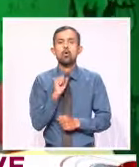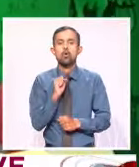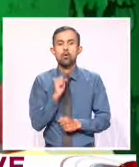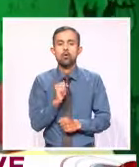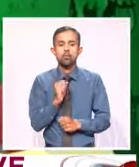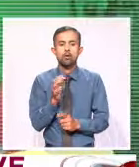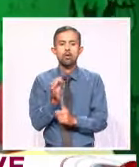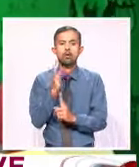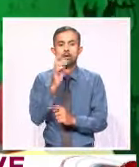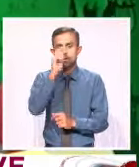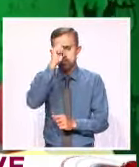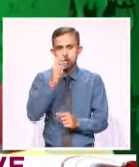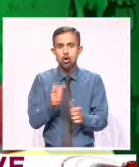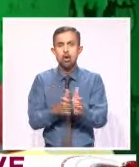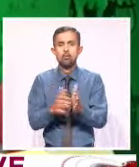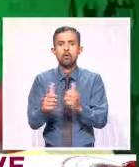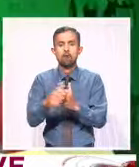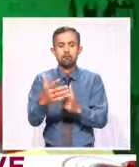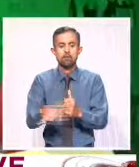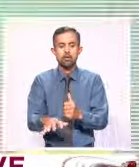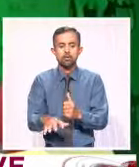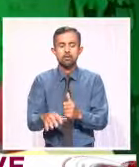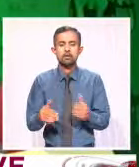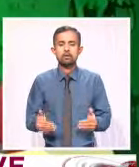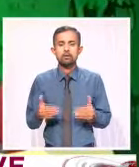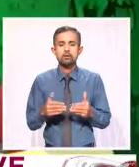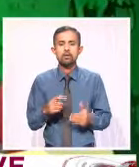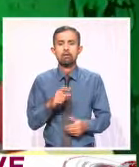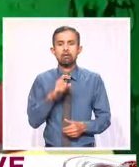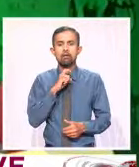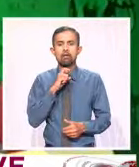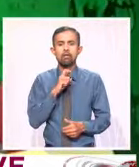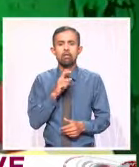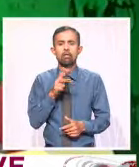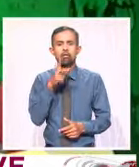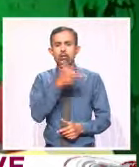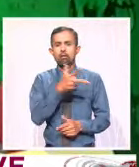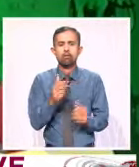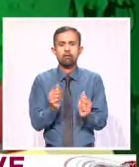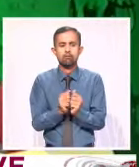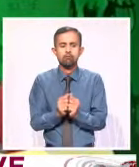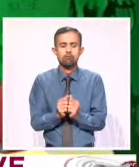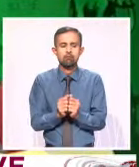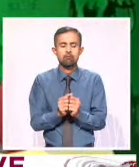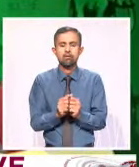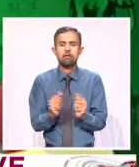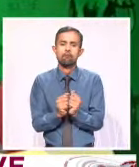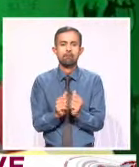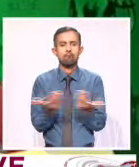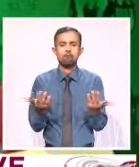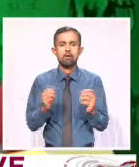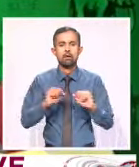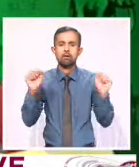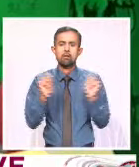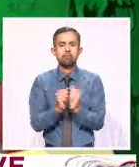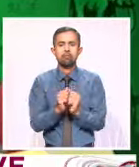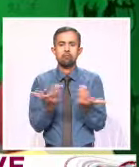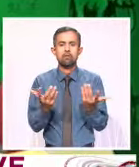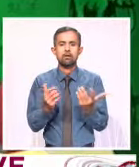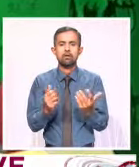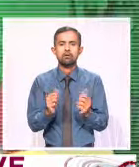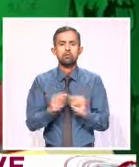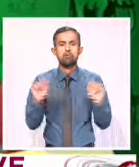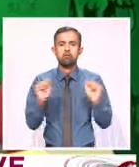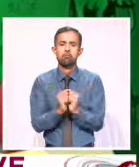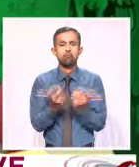පිළිබඳව ජනාධිපතිතුමා කමිටුව අපත් කරලා තියෙනවා. එහෙනම් දැන් කෑගහ තැන් තැන්වල බැන බැන ඉඳලා තරන්නේ කූඩාරම් ගහලා වැඩකුත් නැහැ, අරගල කරලා වැඩකුත් නැහැ, උද්ඝෝෂණ